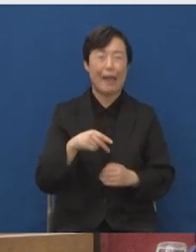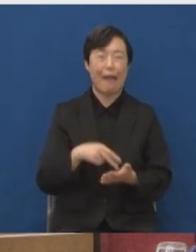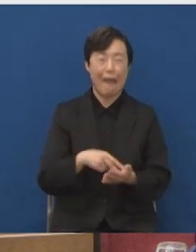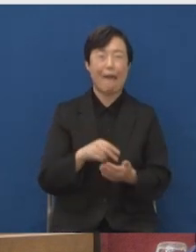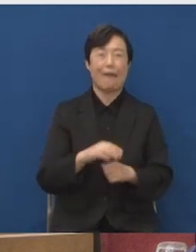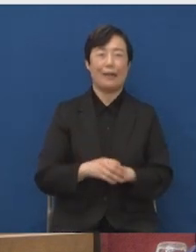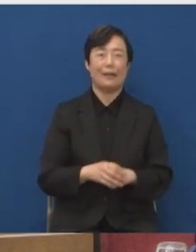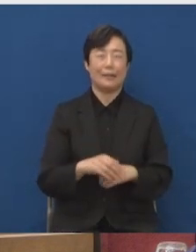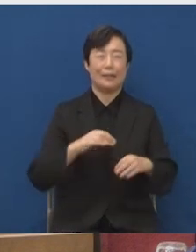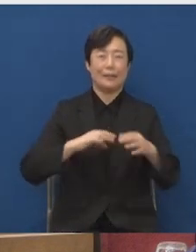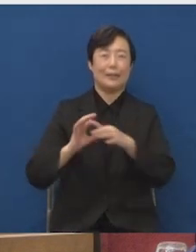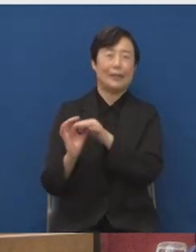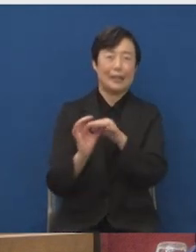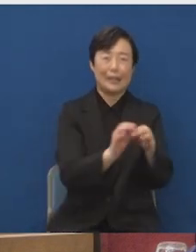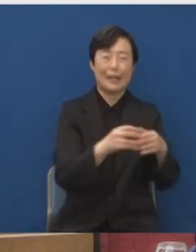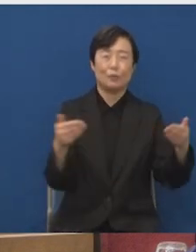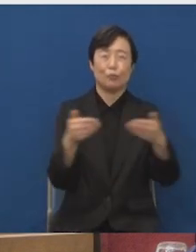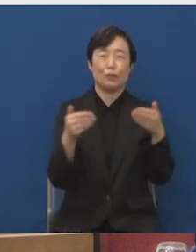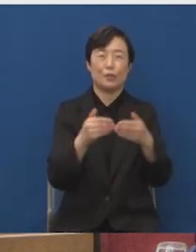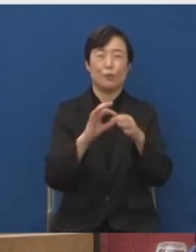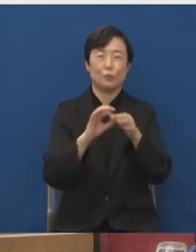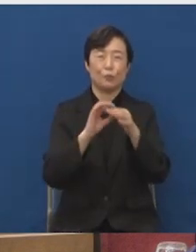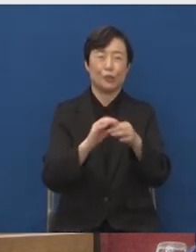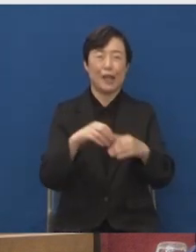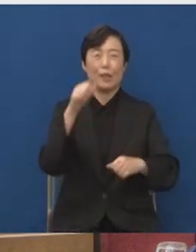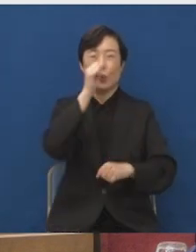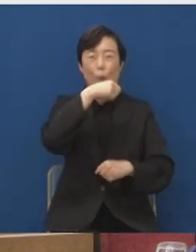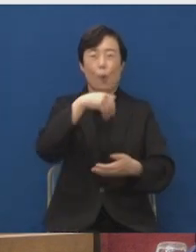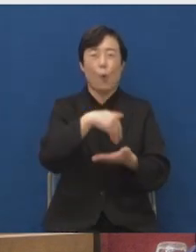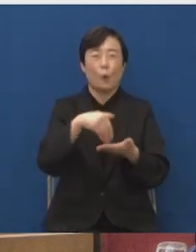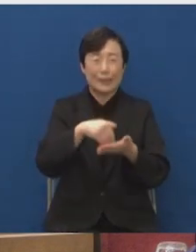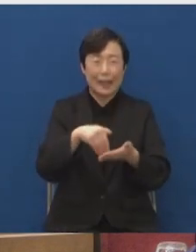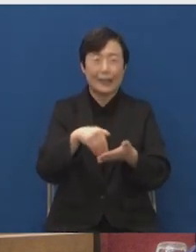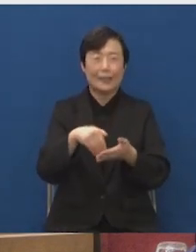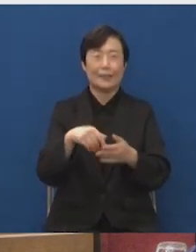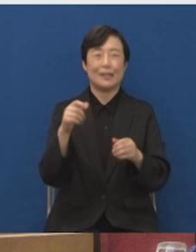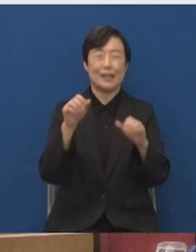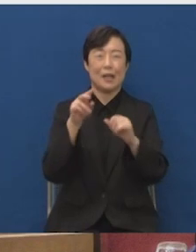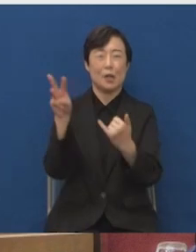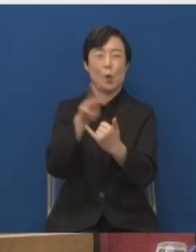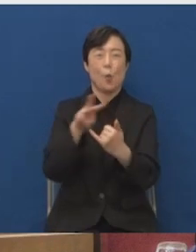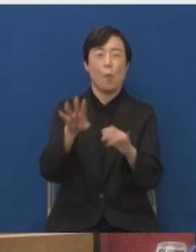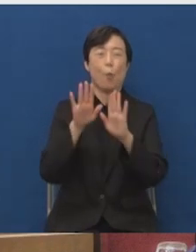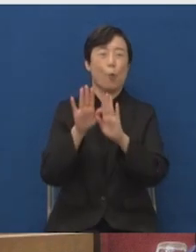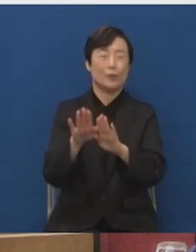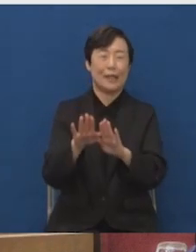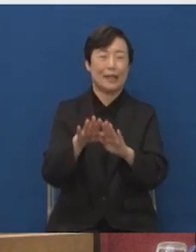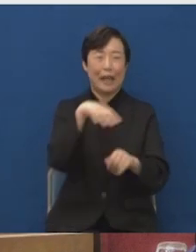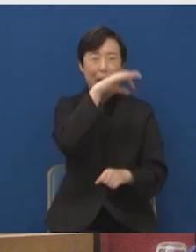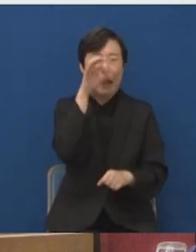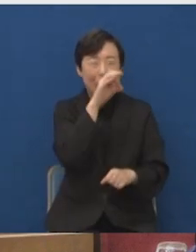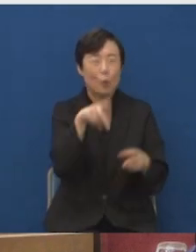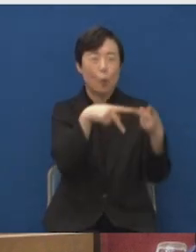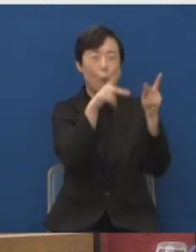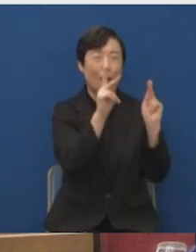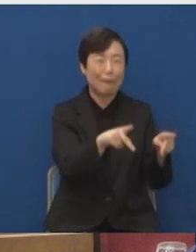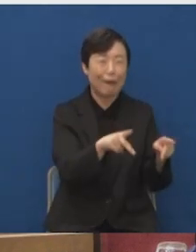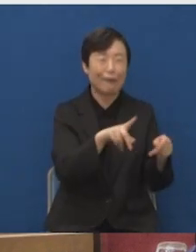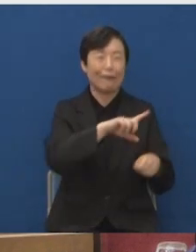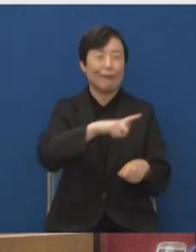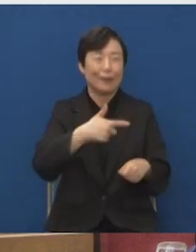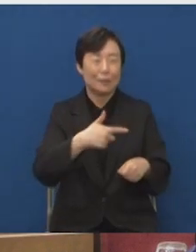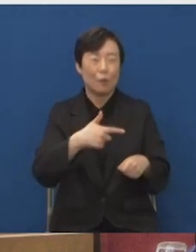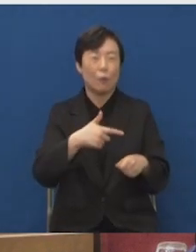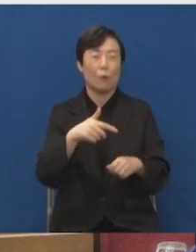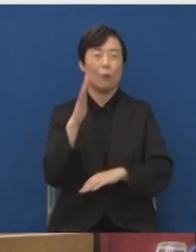継続事業に関する予算を計上するとともに、防災・減災対策や観光課題対策など、年度当初から実行が必要な施策の